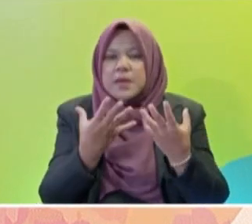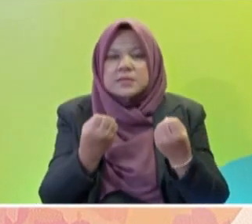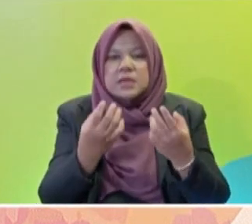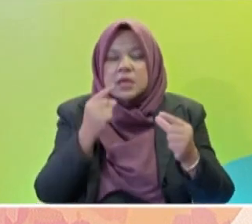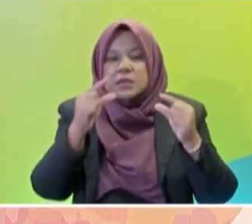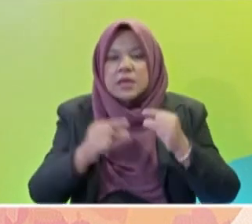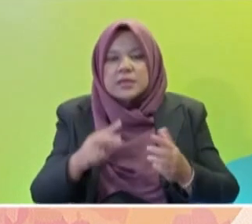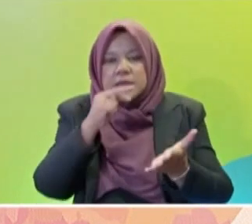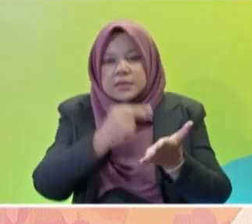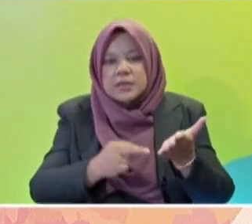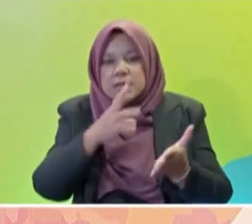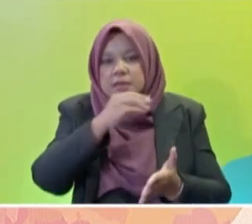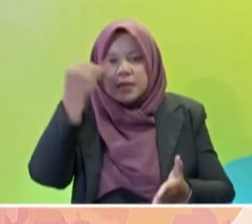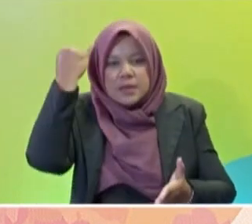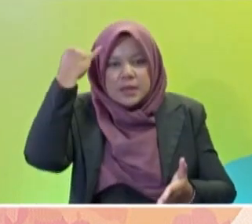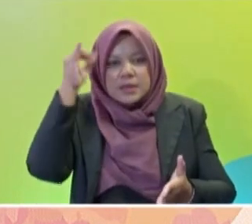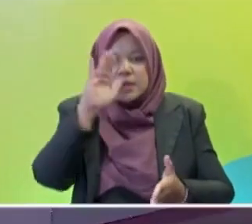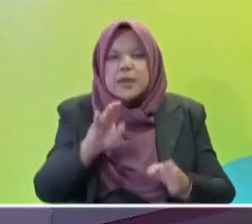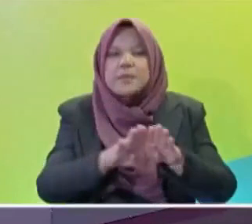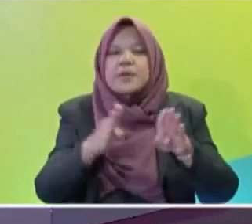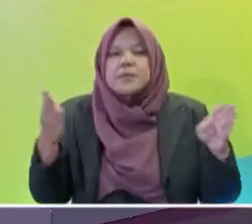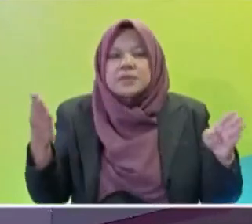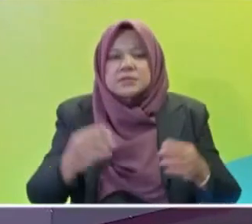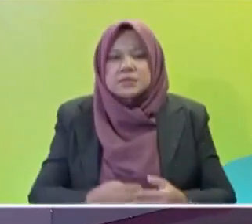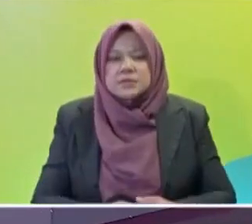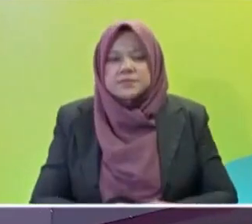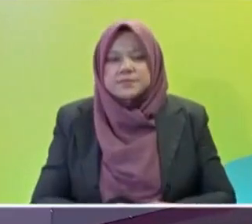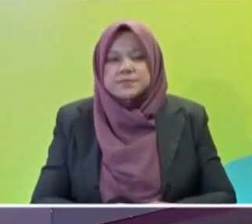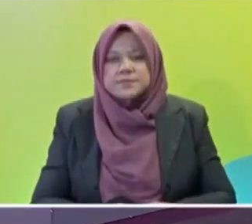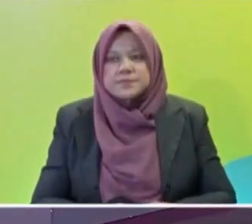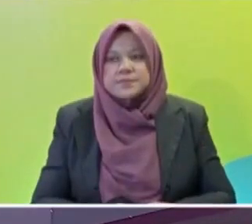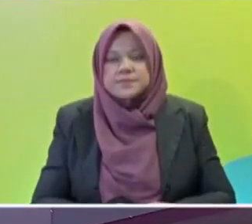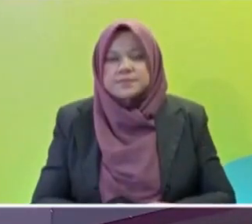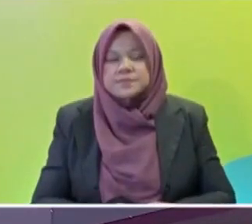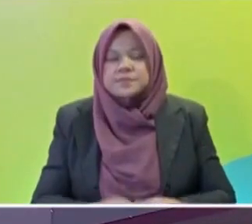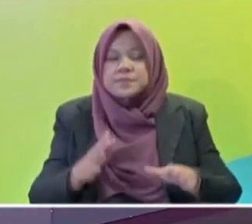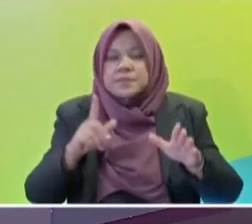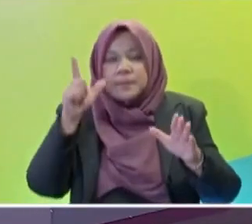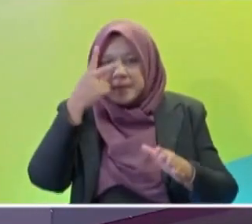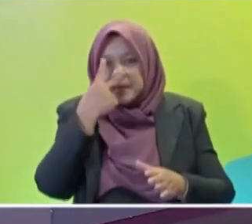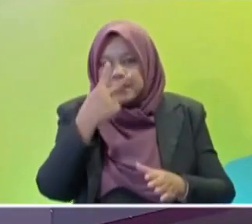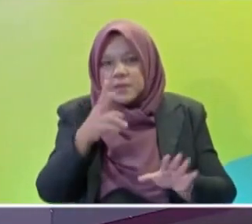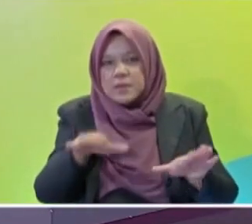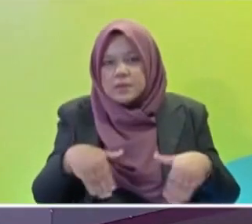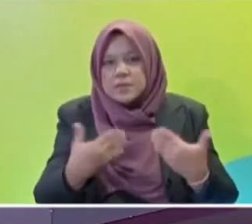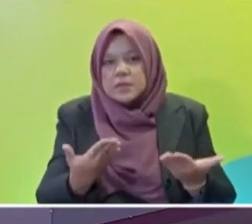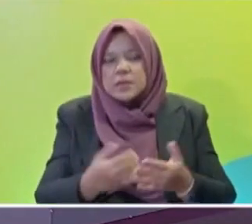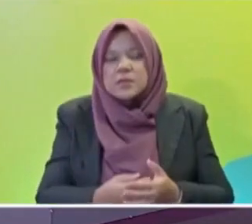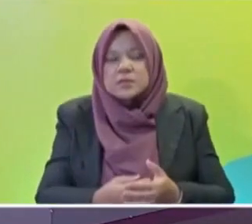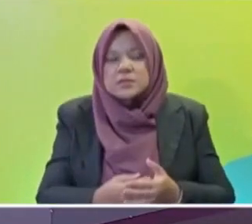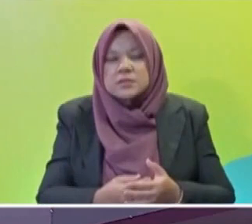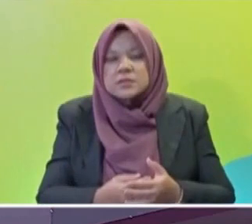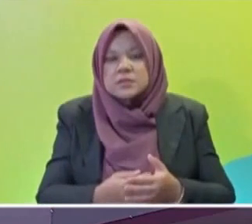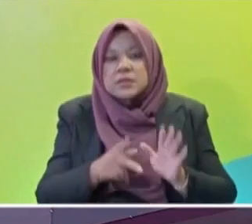nilai dan ide yang berbeda dalam sebuah karya Oke kita lihat Bagaimana prinsip rekaan di aplikasikan dalam